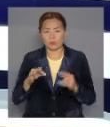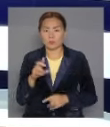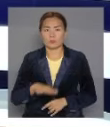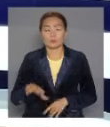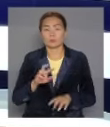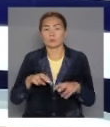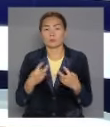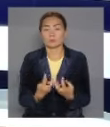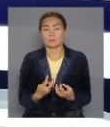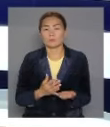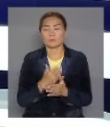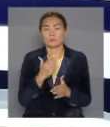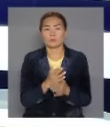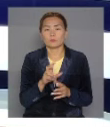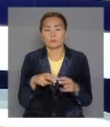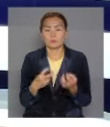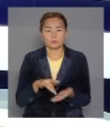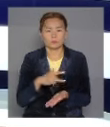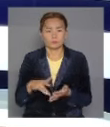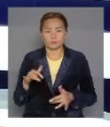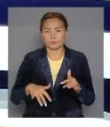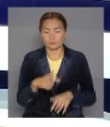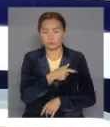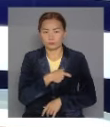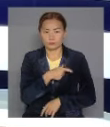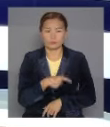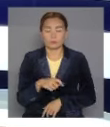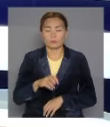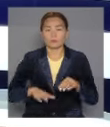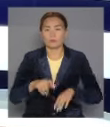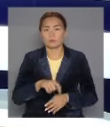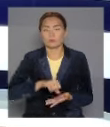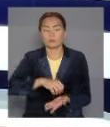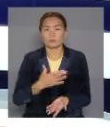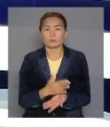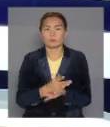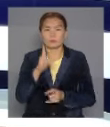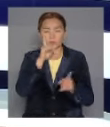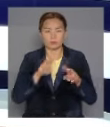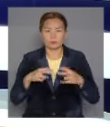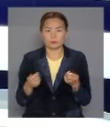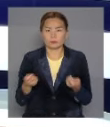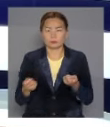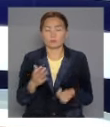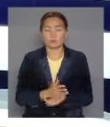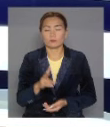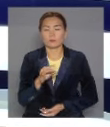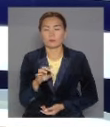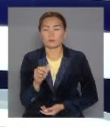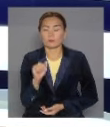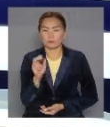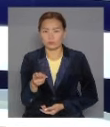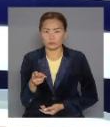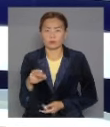областық мәслихаттың хатшысы, комиссия мүшелері, депутаттар мен сала өкілдері қатысты. Жиында комиссия төрағасы Нұрлыбек